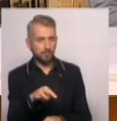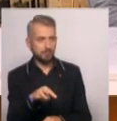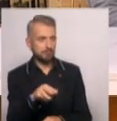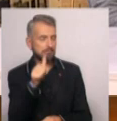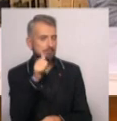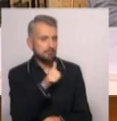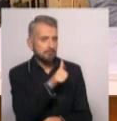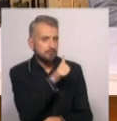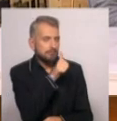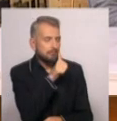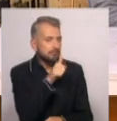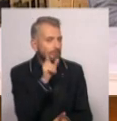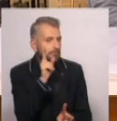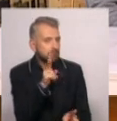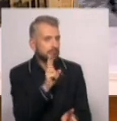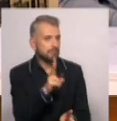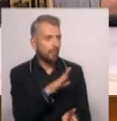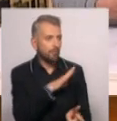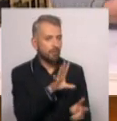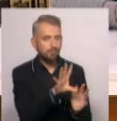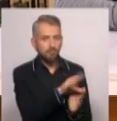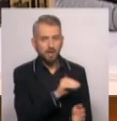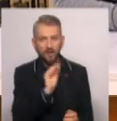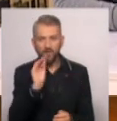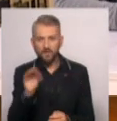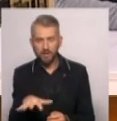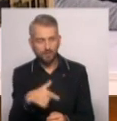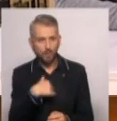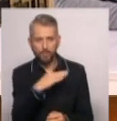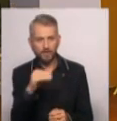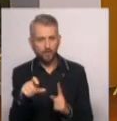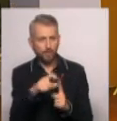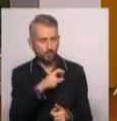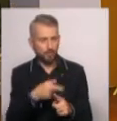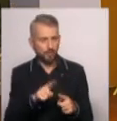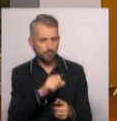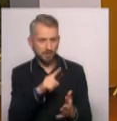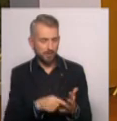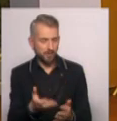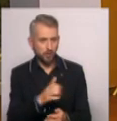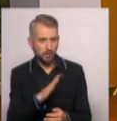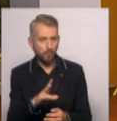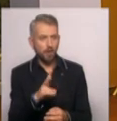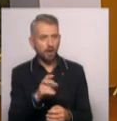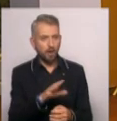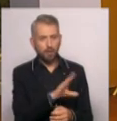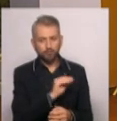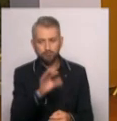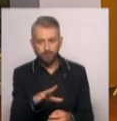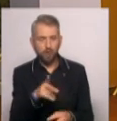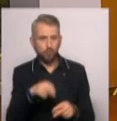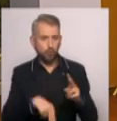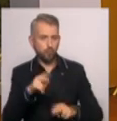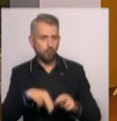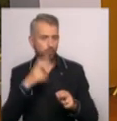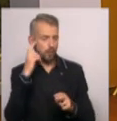чином були переведені, наскільки я знаю, я офіційної відповіді з цього приводу не отримав, на добудову київського зоопарку.